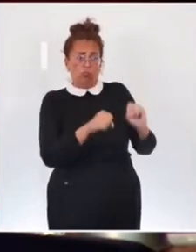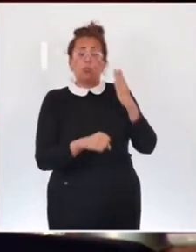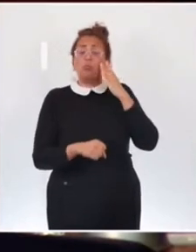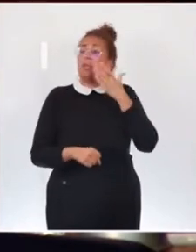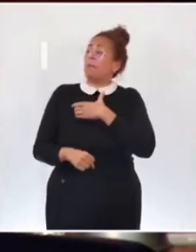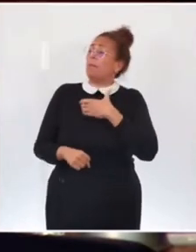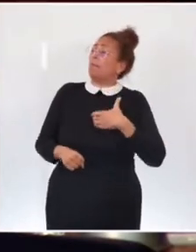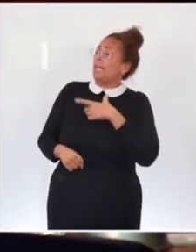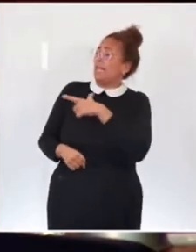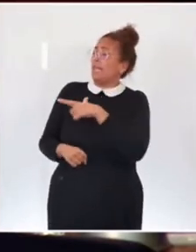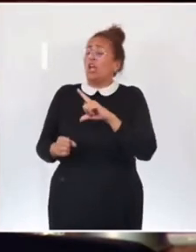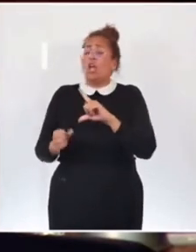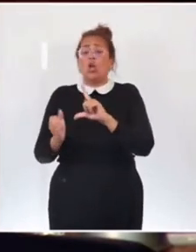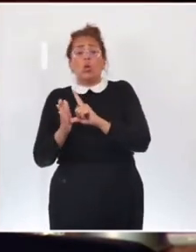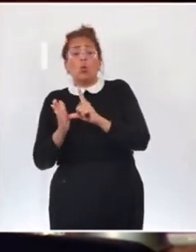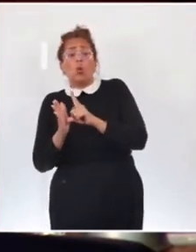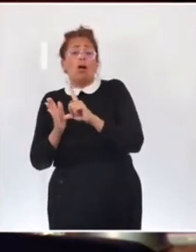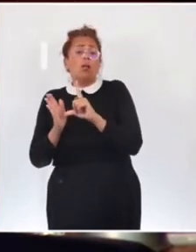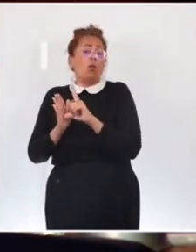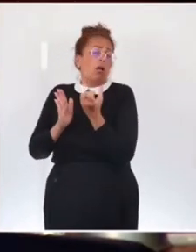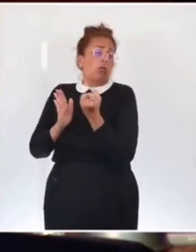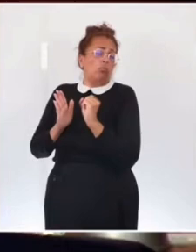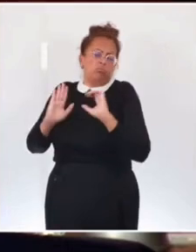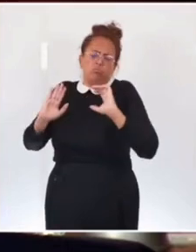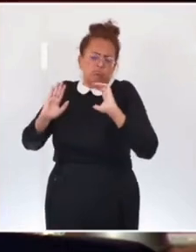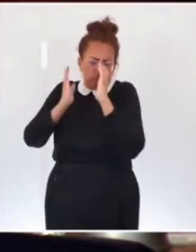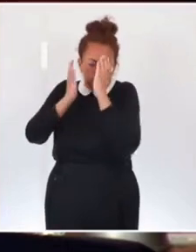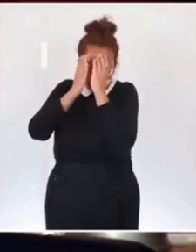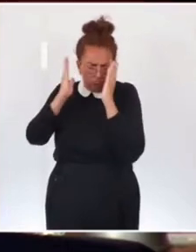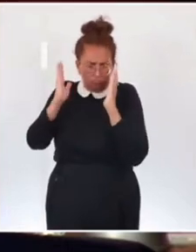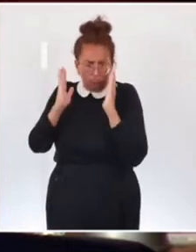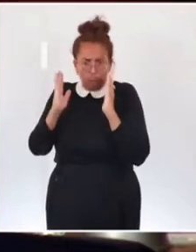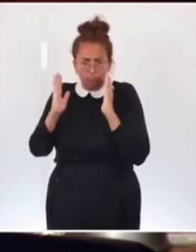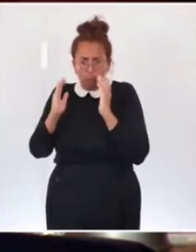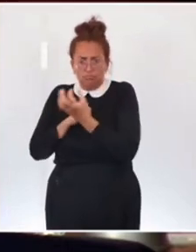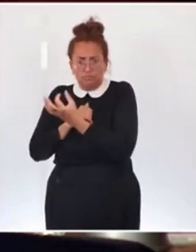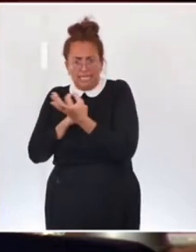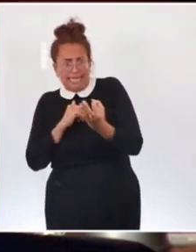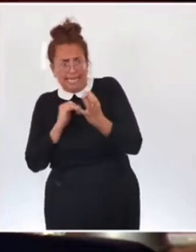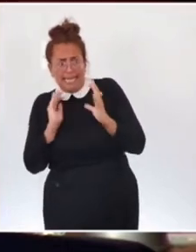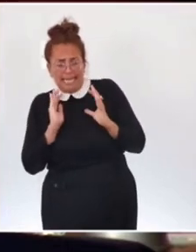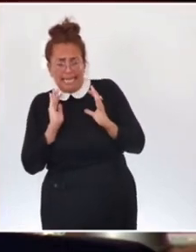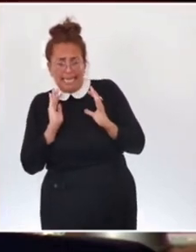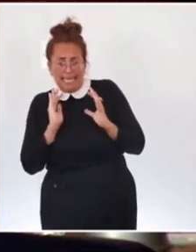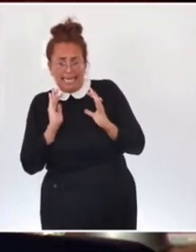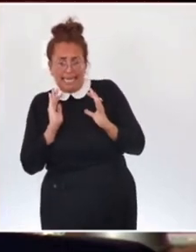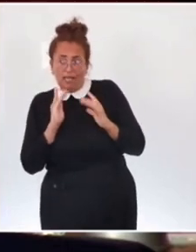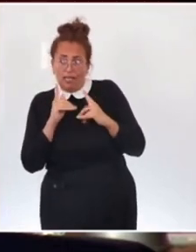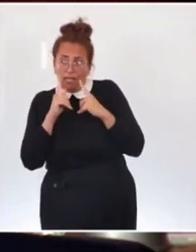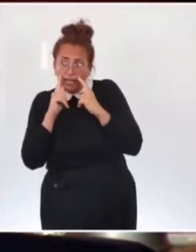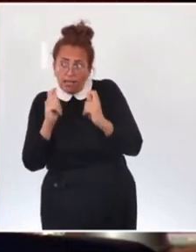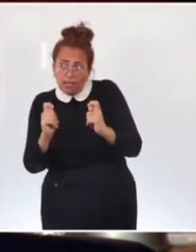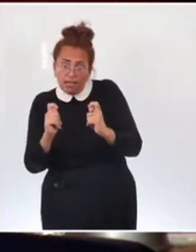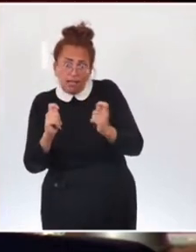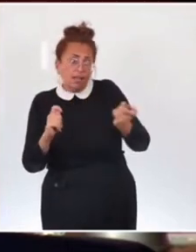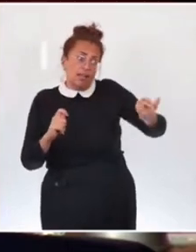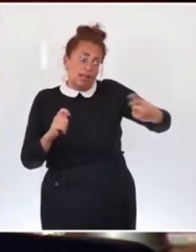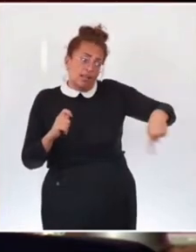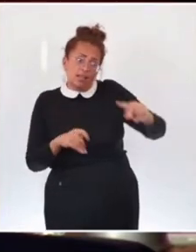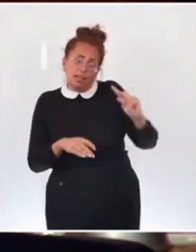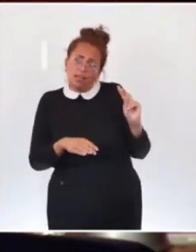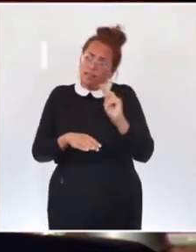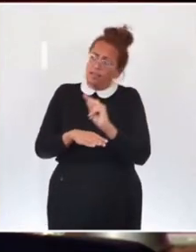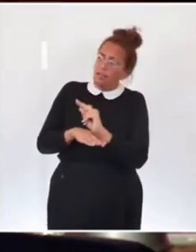légales ou pas, mais claires dès le départ, ici peu claires, vous allez avoir beaucoup d'acteurs économiques qui ne vont pas trouver judicieux